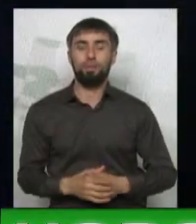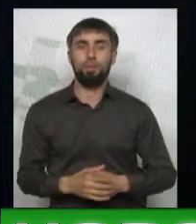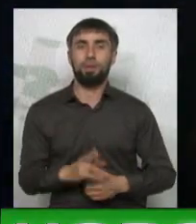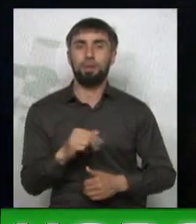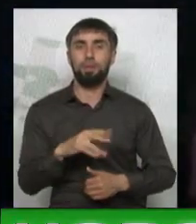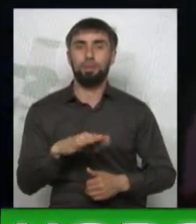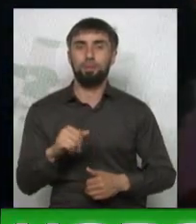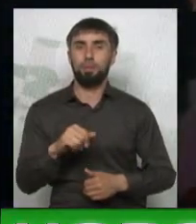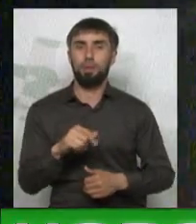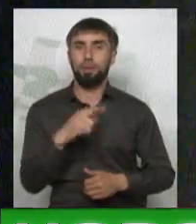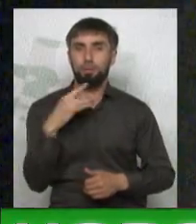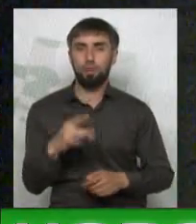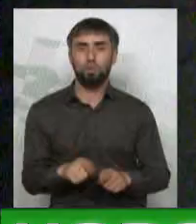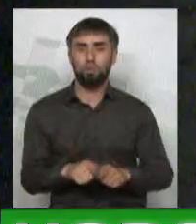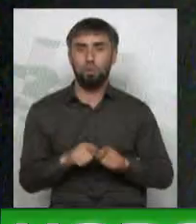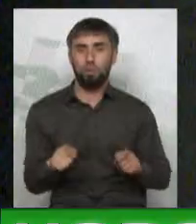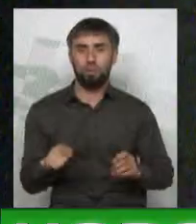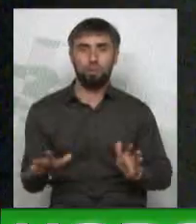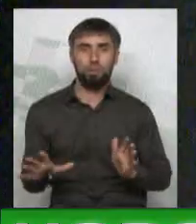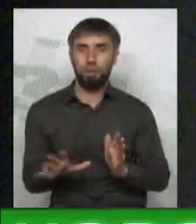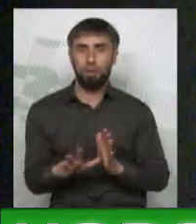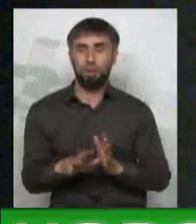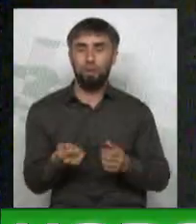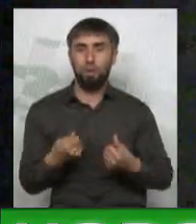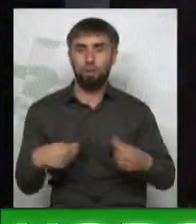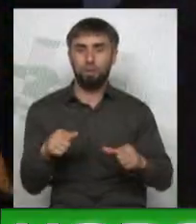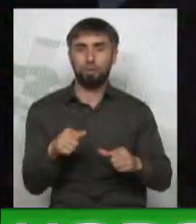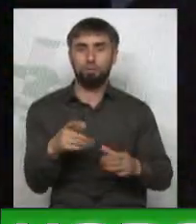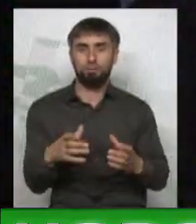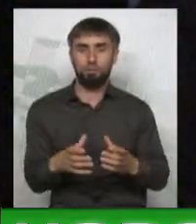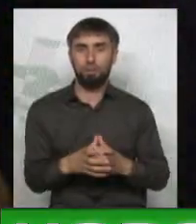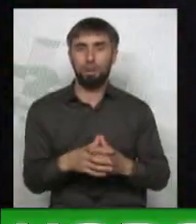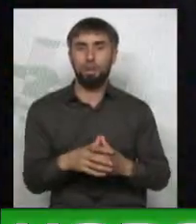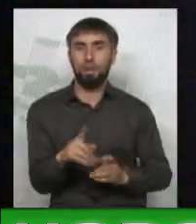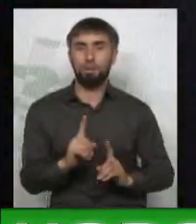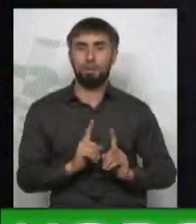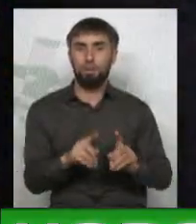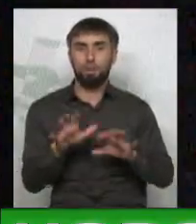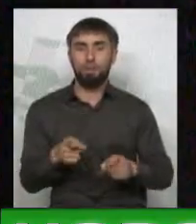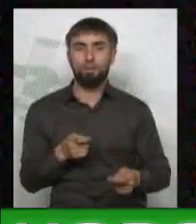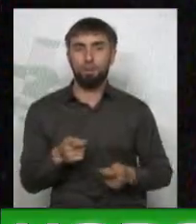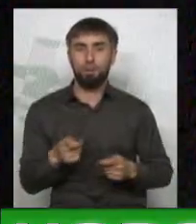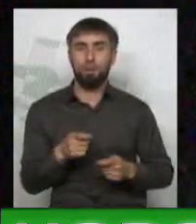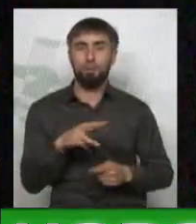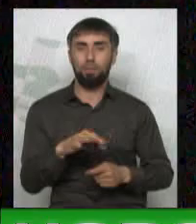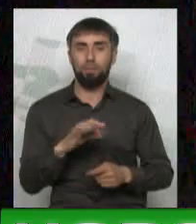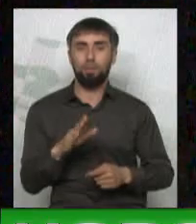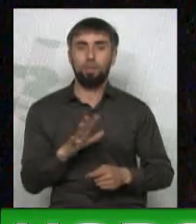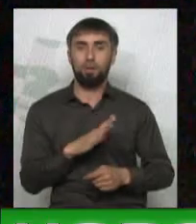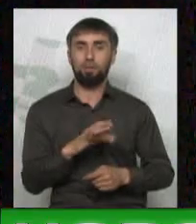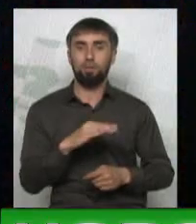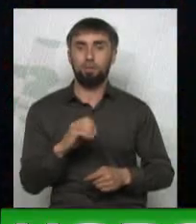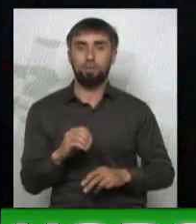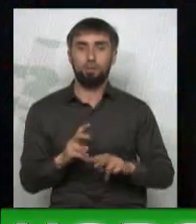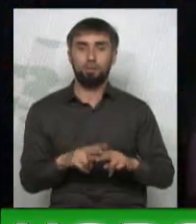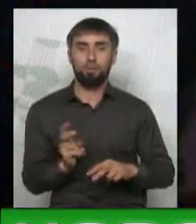в республике экстренно создали правительственную комиссию. Накануне заместитель председателя правительства Магомед Евлоев побывал в Судже и в